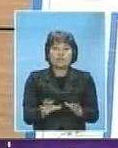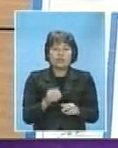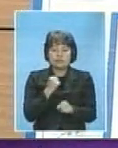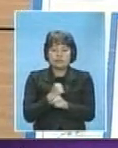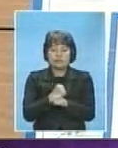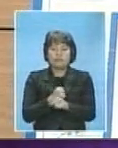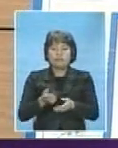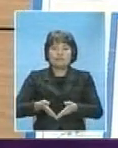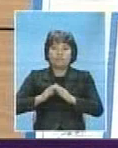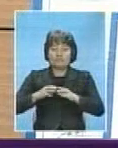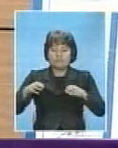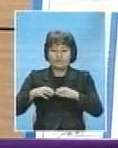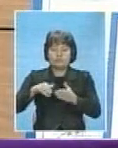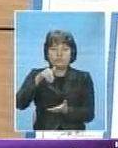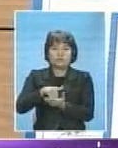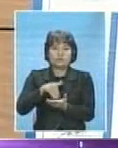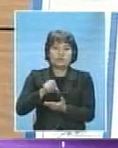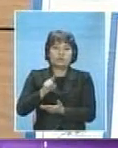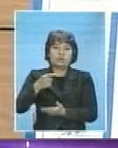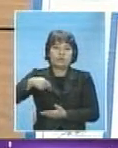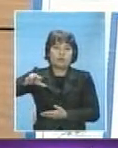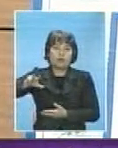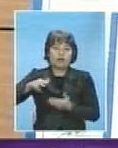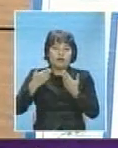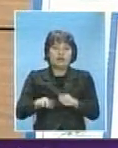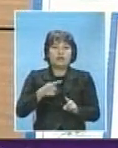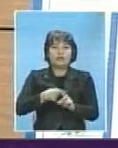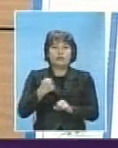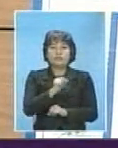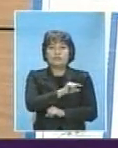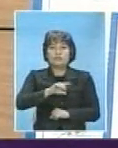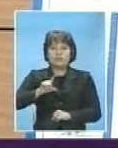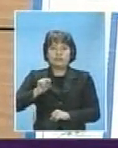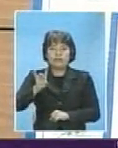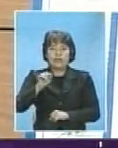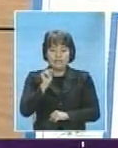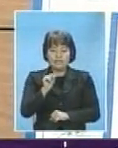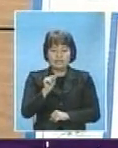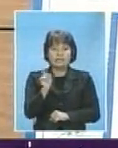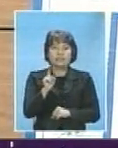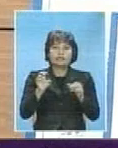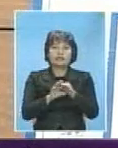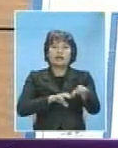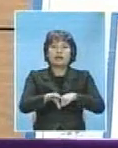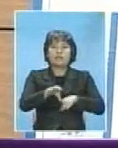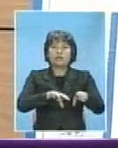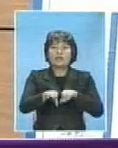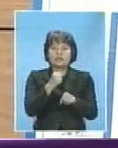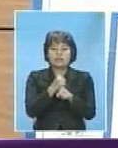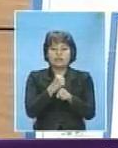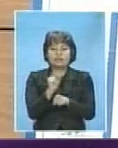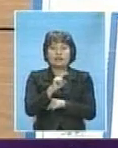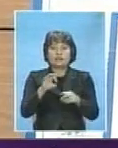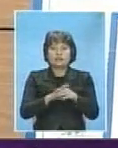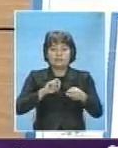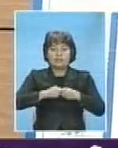พ.เสร็จแล้วในวันที่8ตุลาคมนั้นความหวังที่ศูนย์ดังกล่าวจะเป็นตัวอย่างของรูปแบบการบริหารงานในภาวะวิกฤตโ